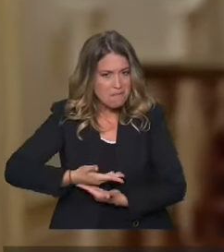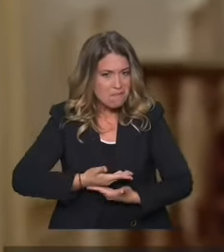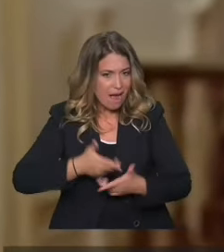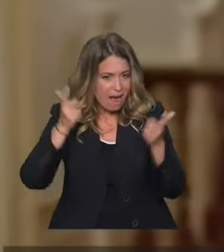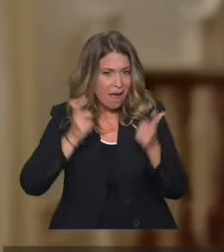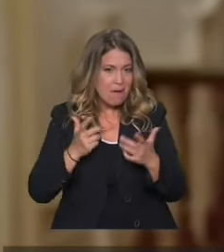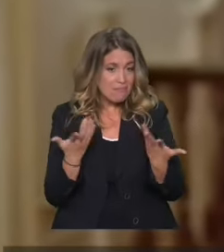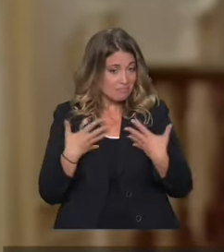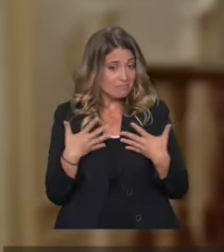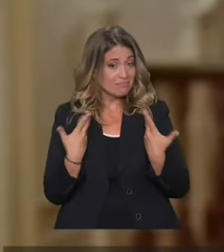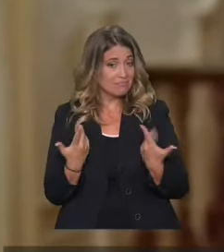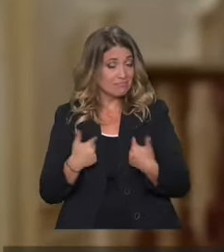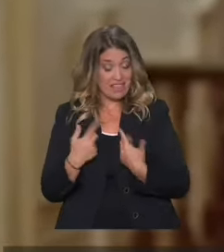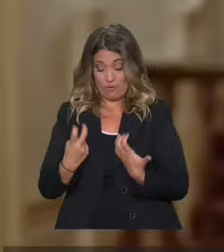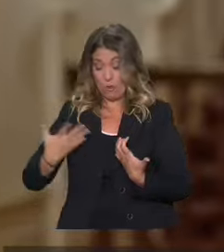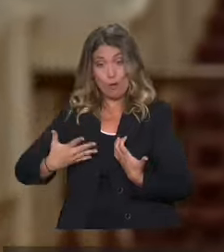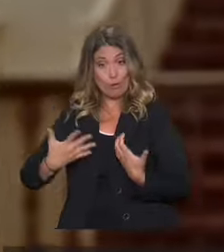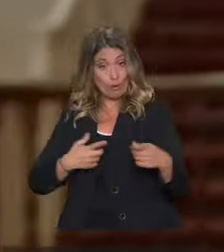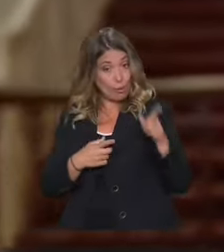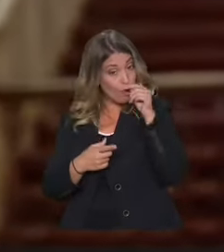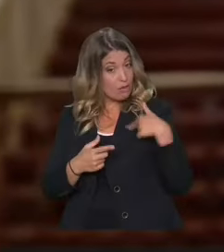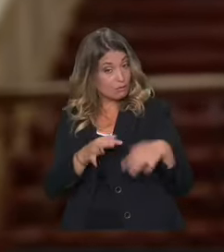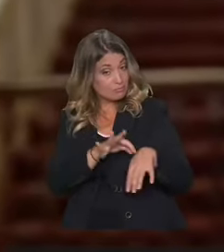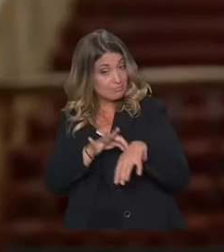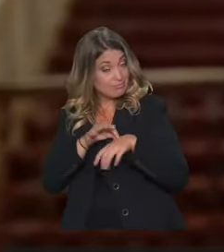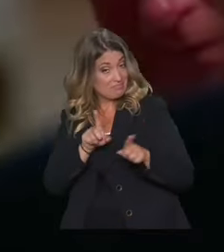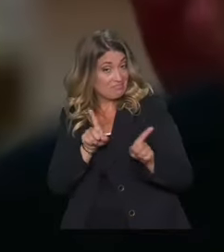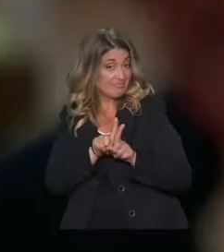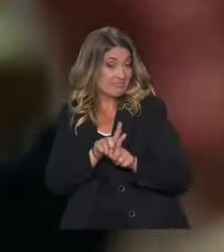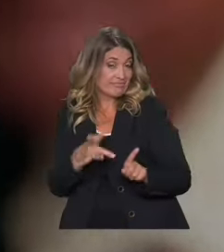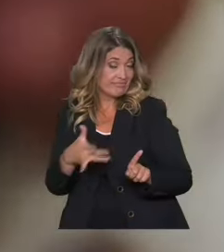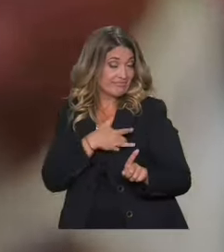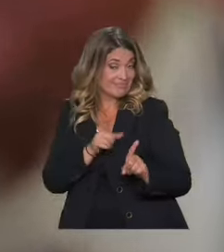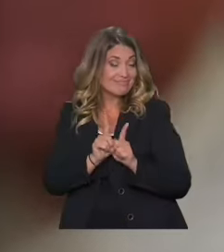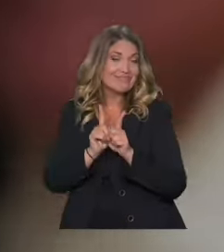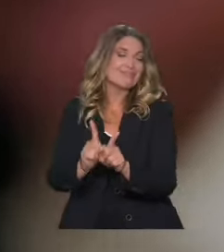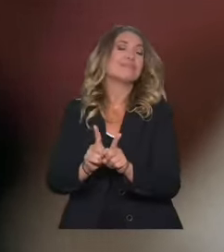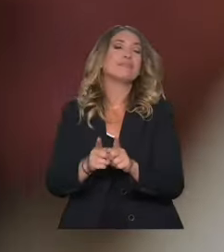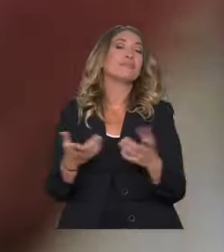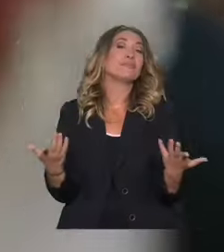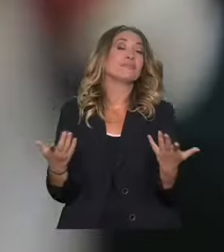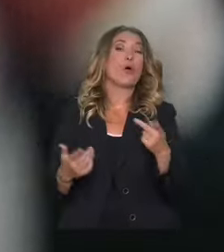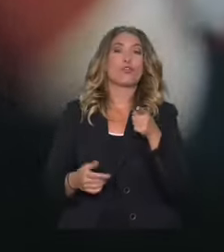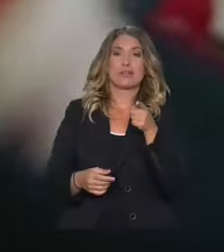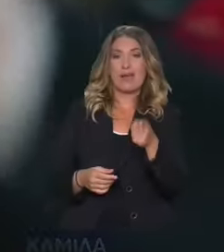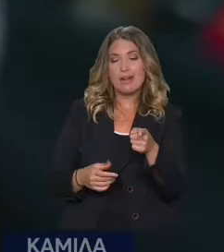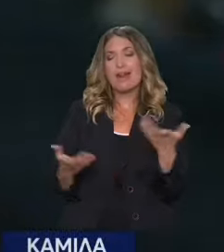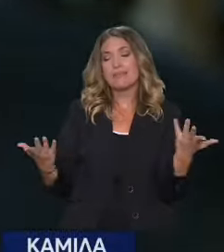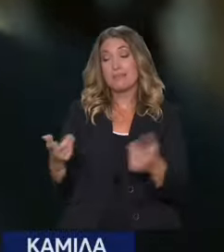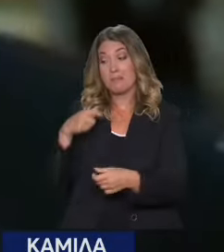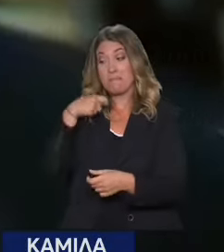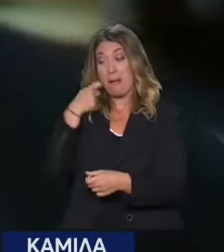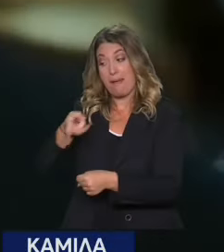everything. And then of course we've got my husband joining me in the 70s. Όπως και να έχει, ο Κάρολος έγινε αυτόματα βασιλιάς